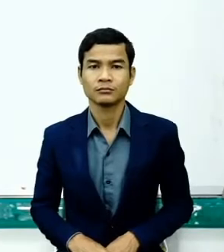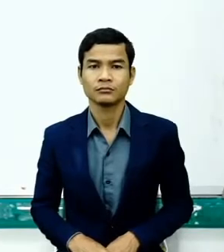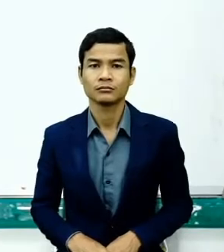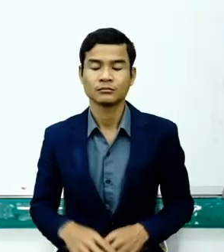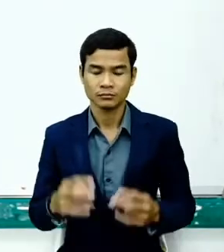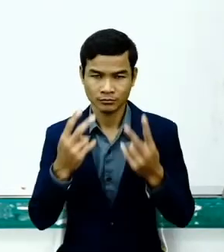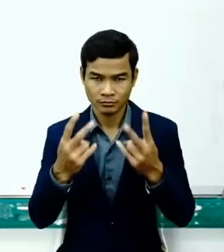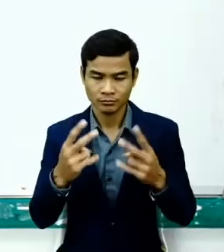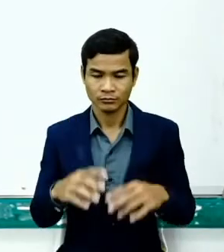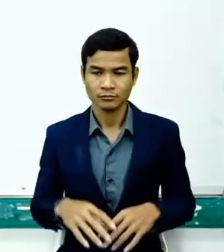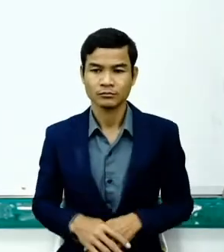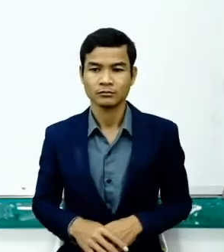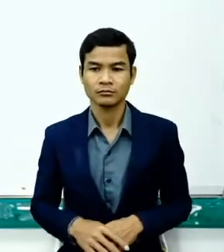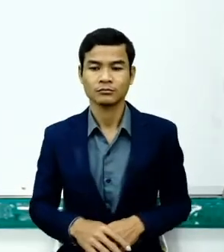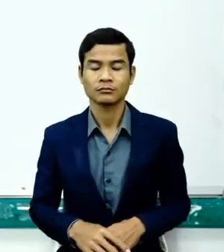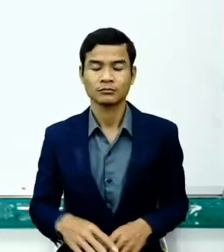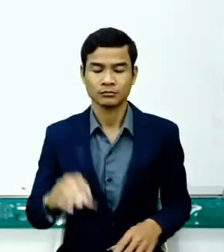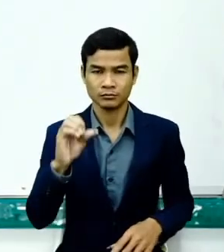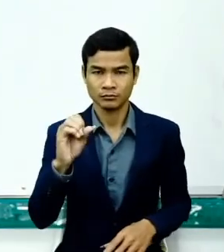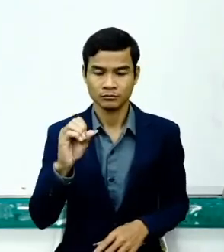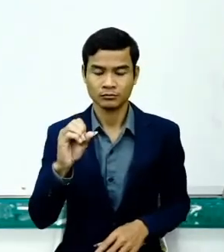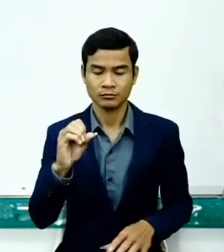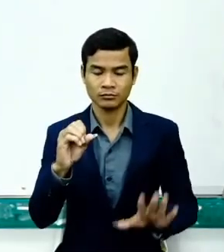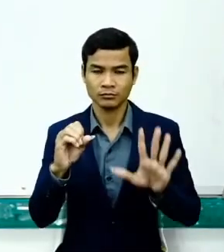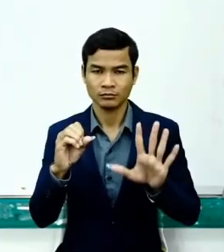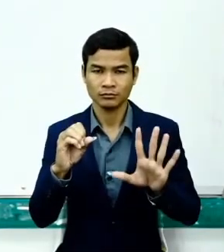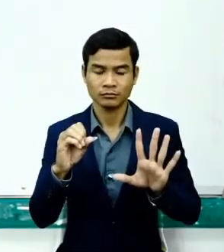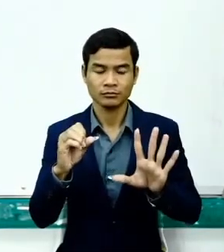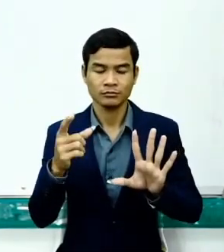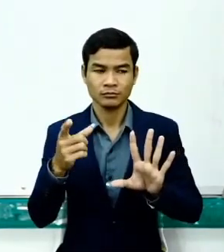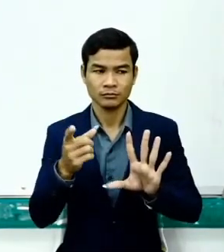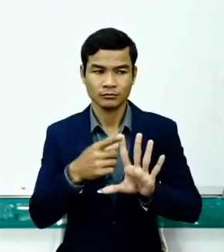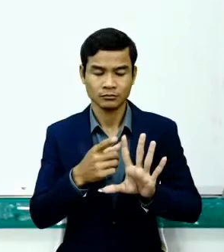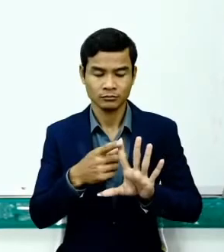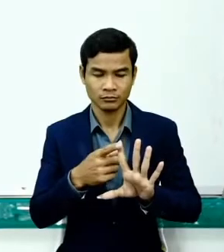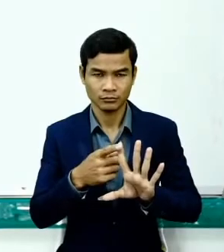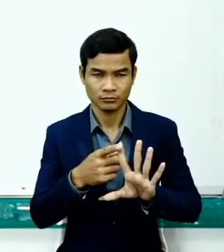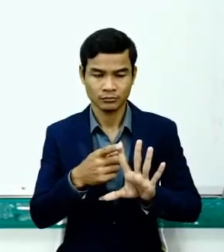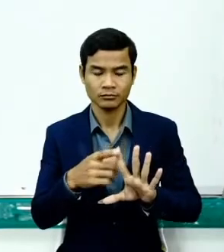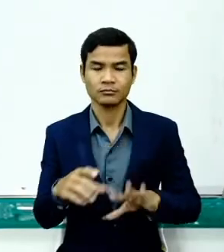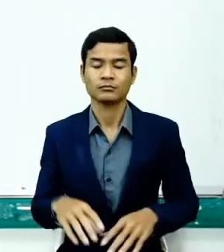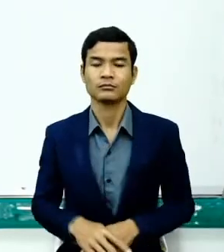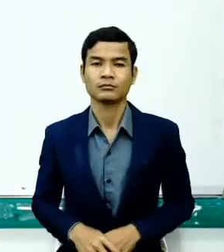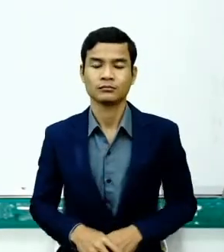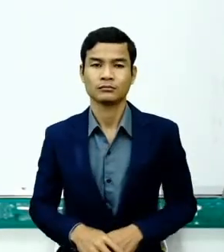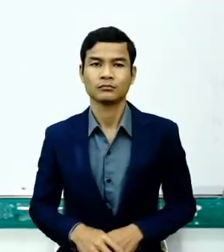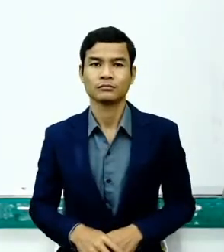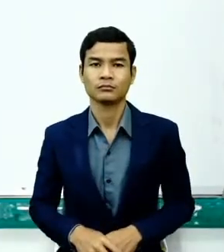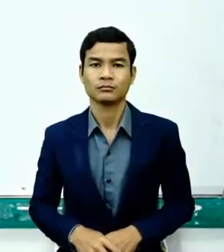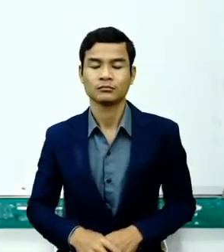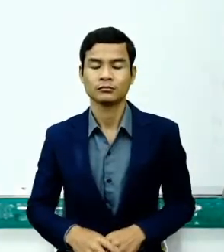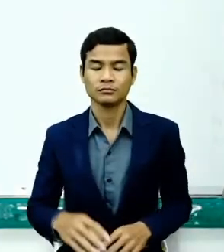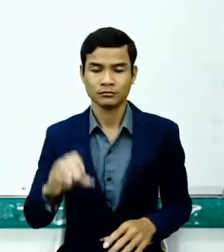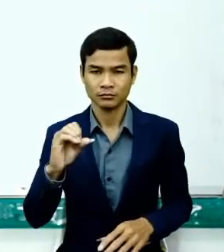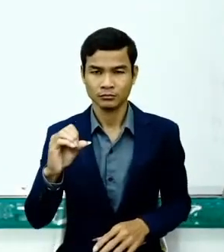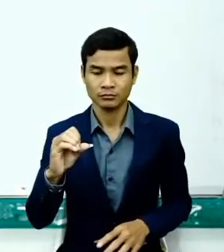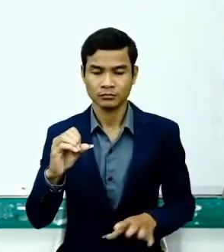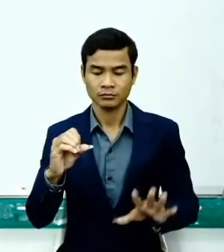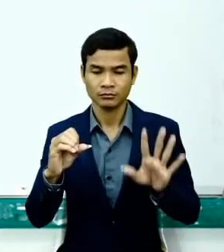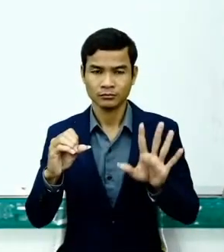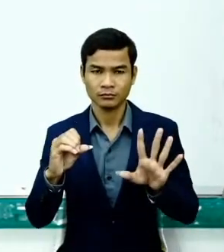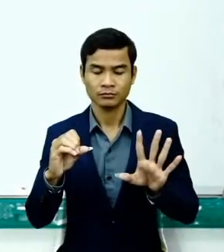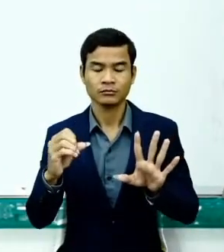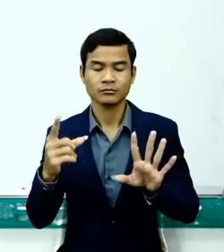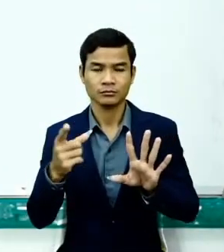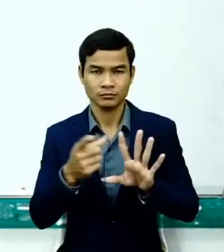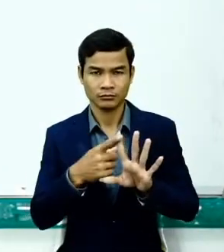ចាំផ្ទៀងផ្ទាត់ឡអ៊ីលីឡ